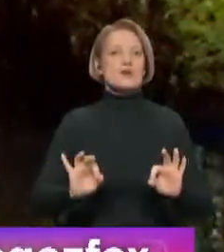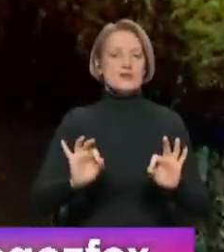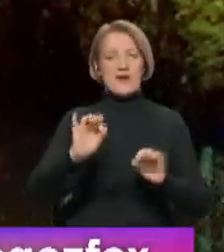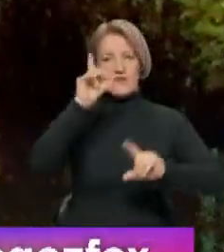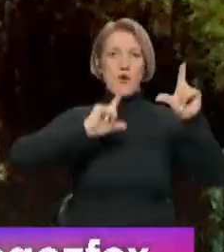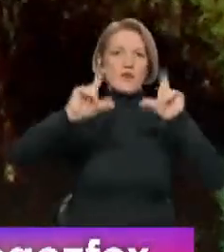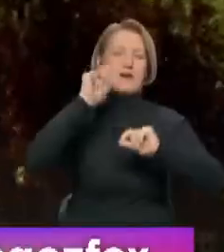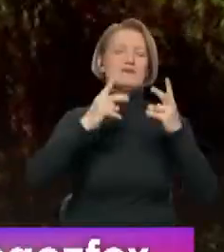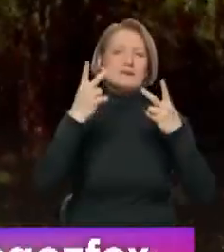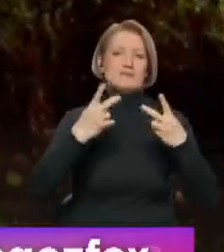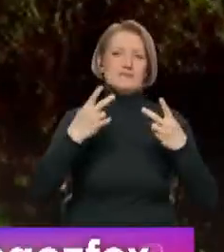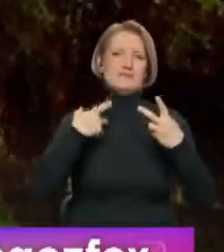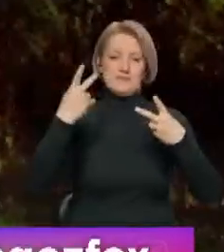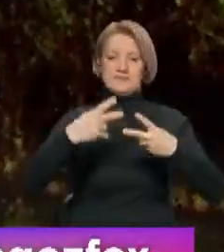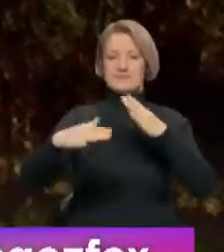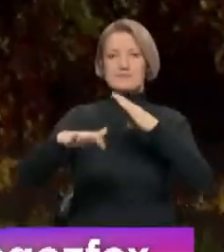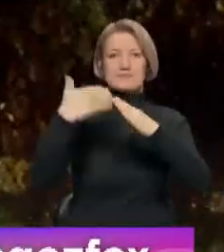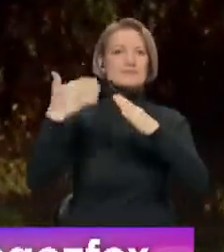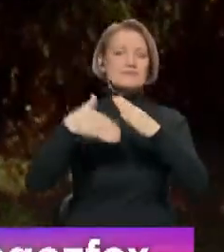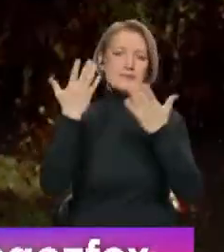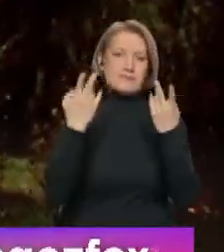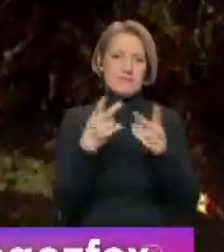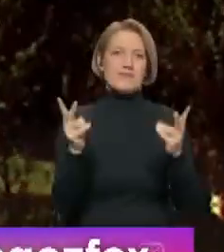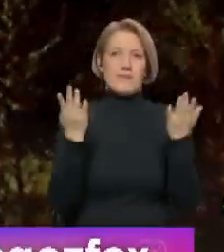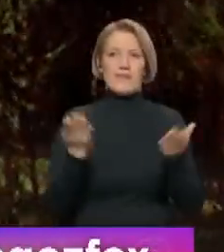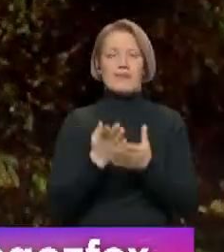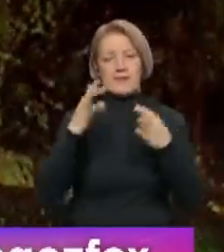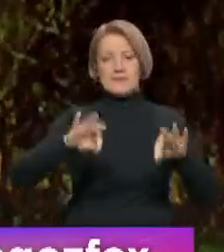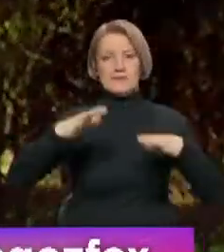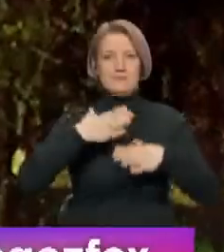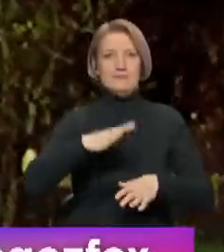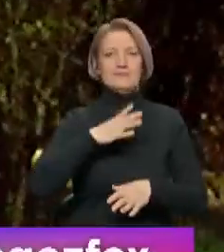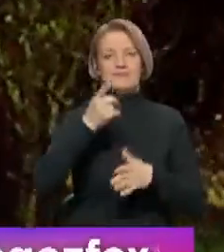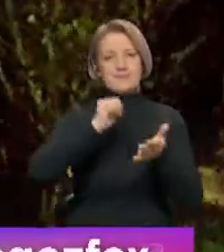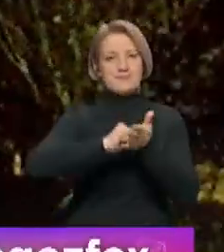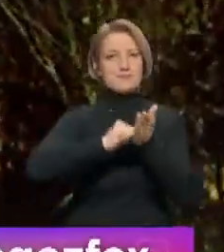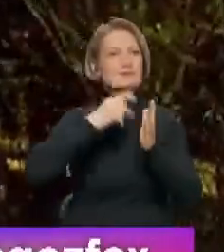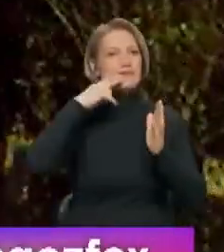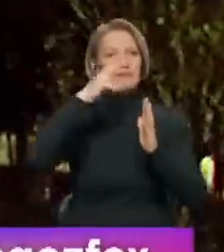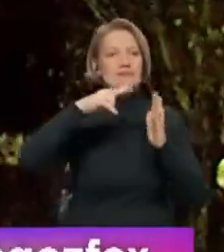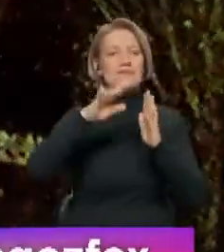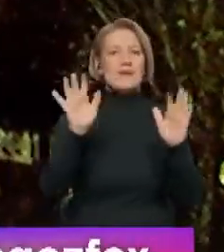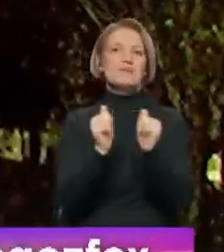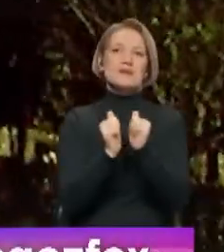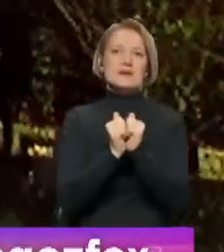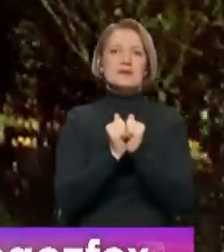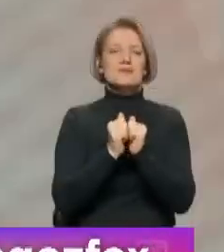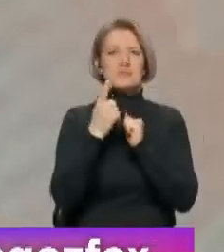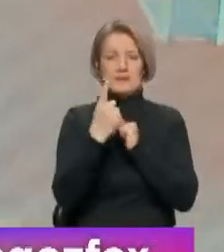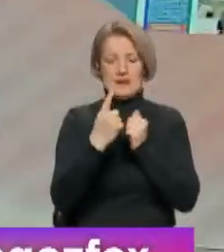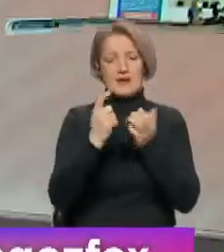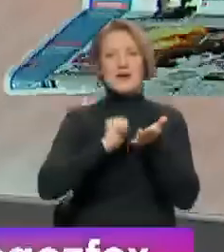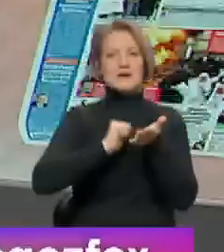fotoğraflarını da bizlere aktarabilirsiniz şimdi isterseniz şöyle bir gazetelere bakalım hep birlikte şöyle bir